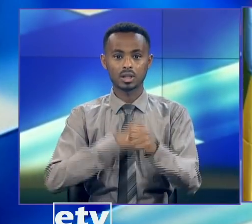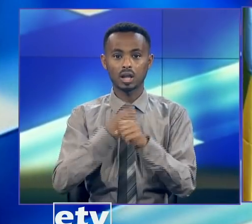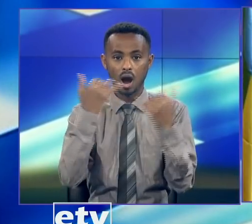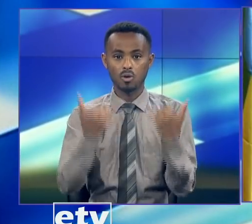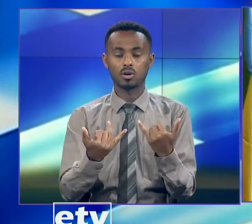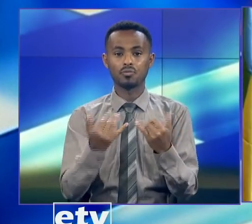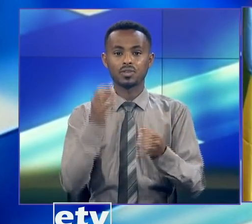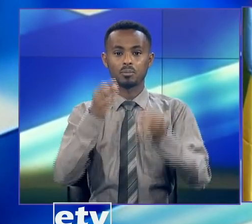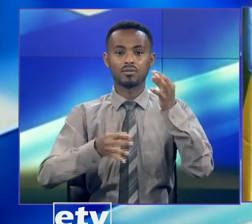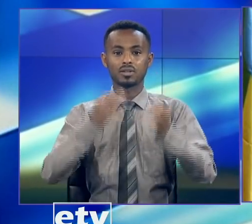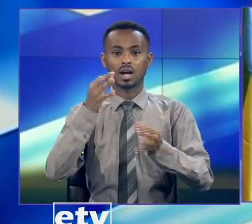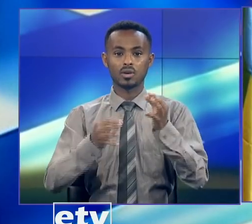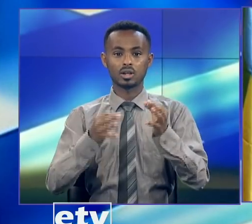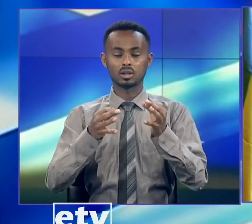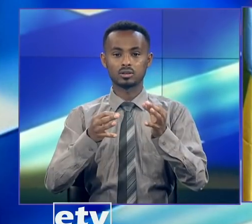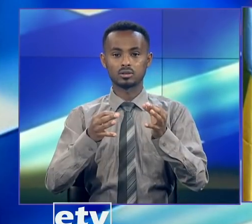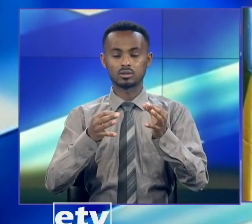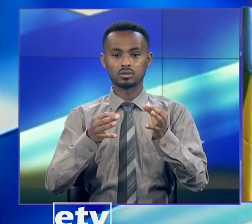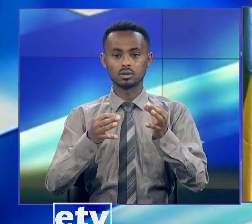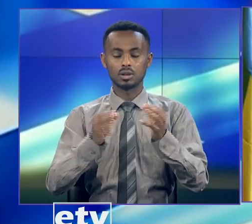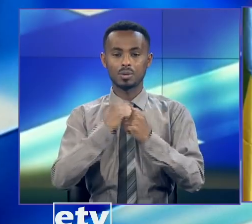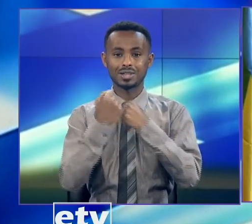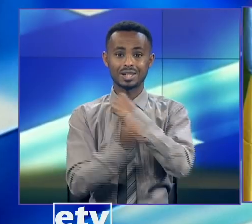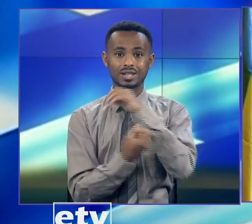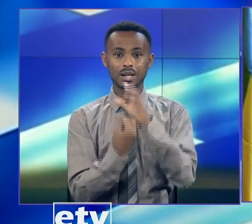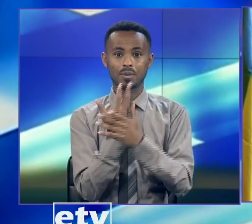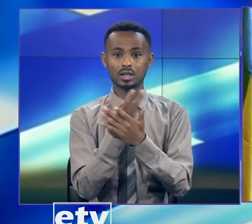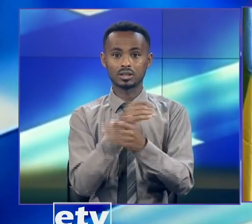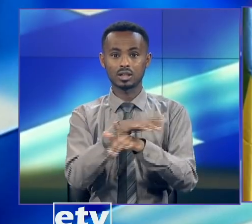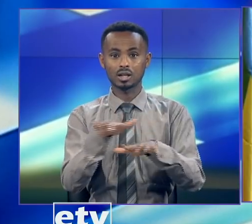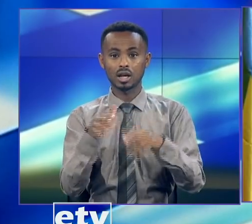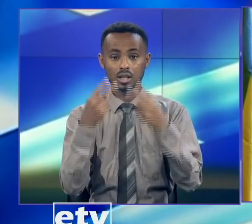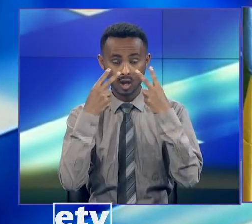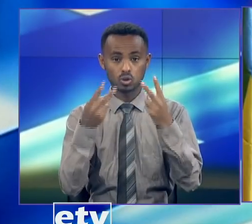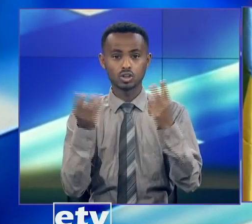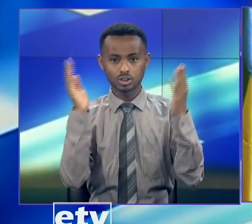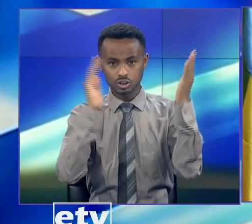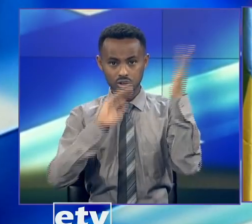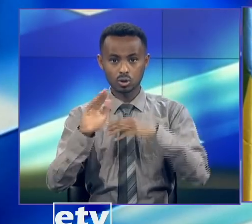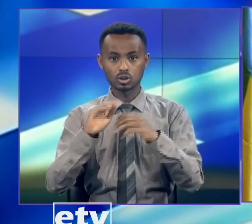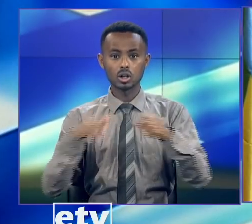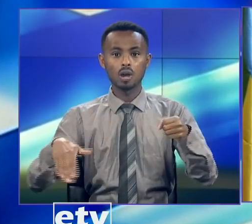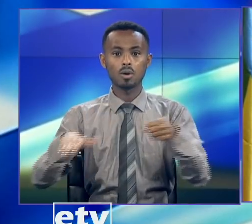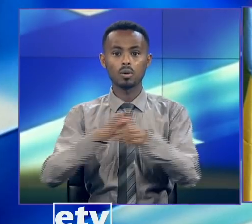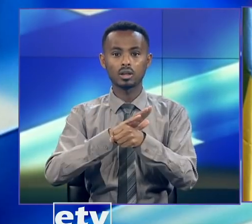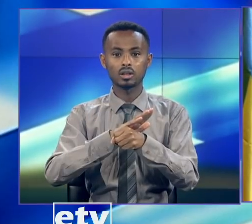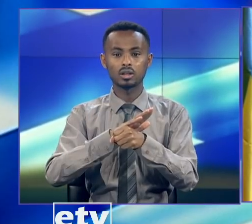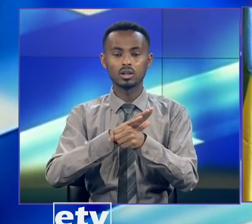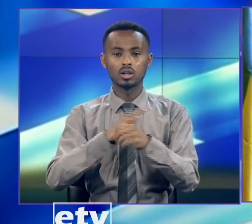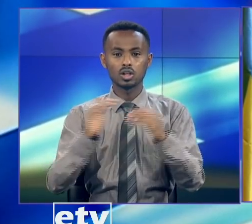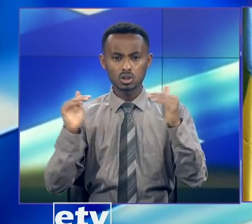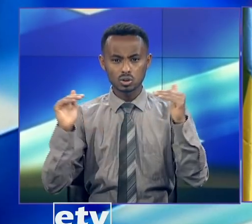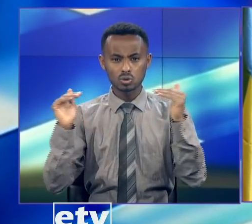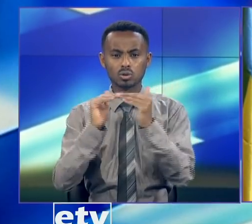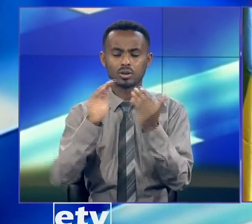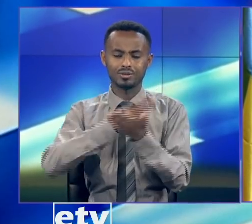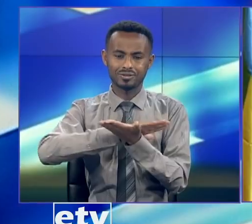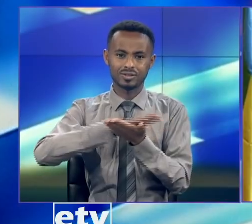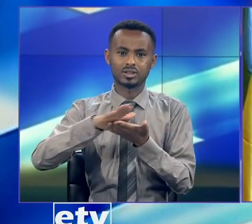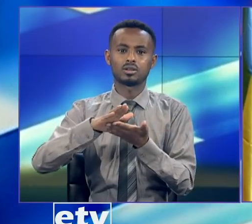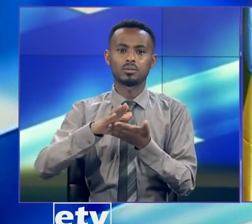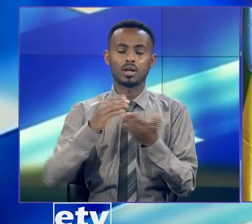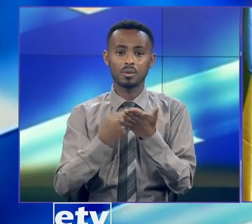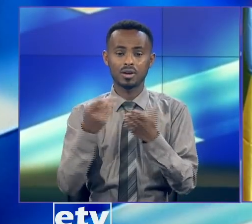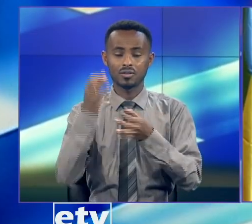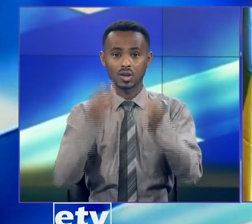አሁን በፍትሐዊነት በመሰረተ ልማት ዝርጋታ ማለት ነው የታዩ ክፍተቶችን ለመሙላት ኢኩዊቲንም ኢፊሽንሲንም፣ ያ ማለት ምንድን